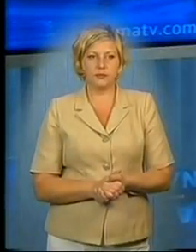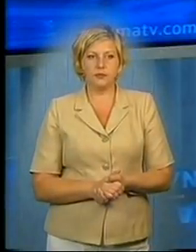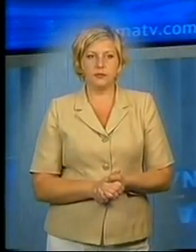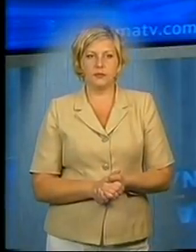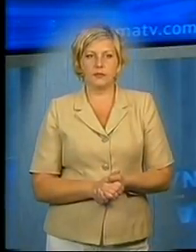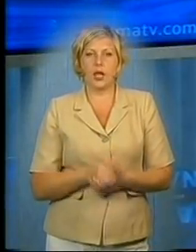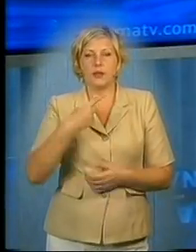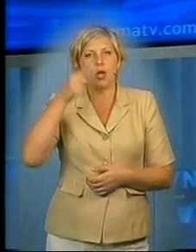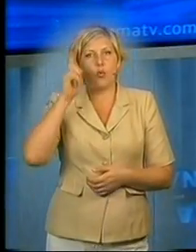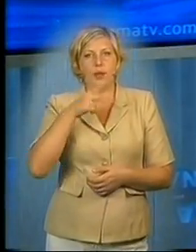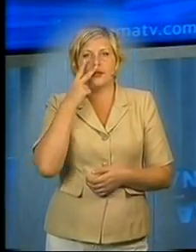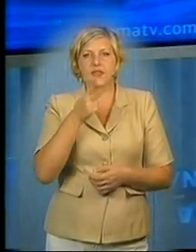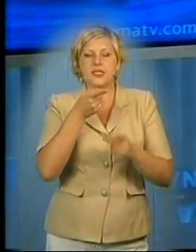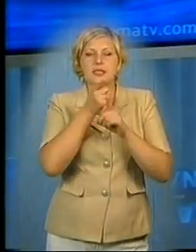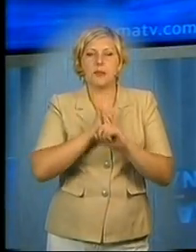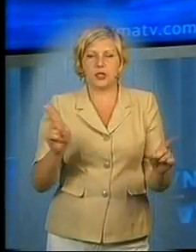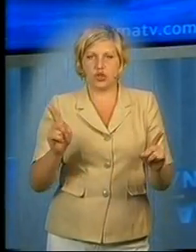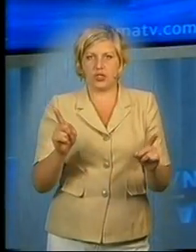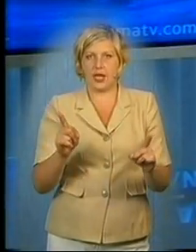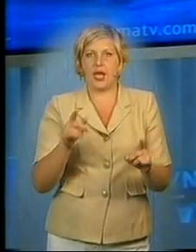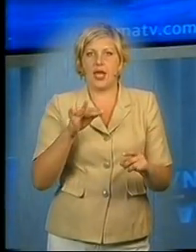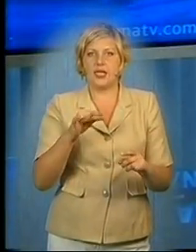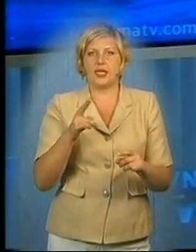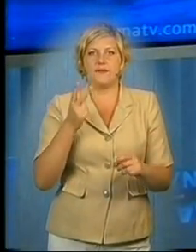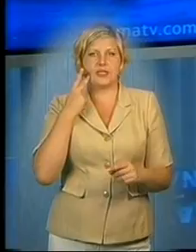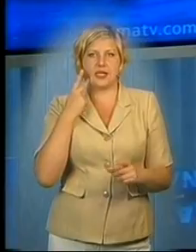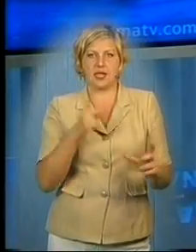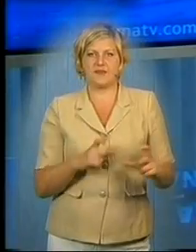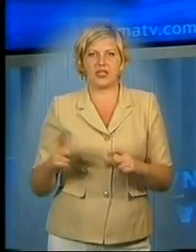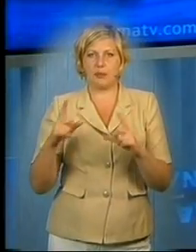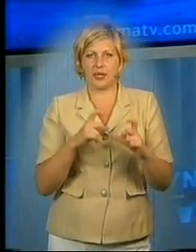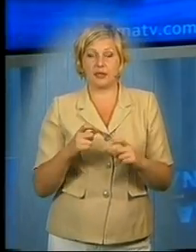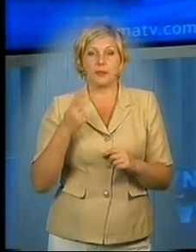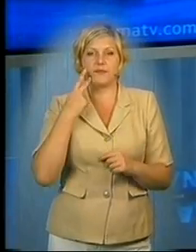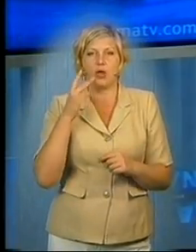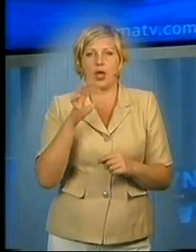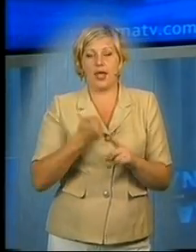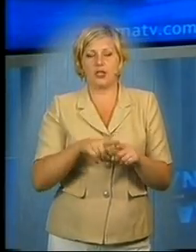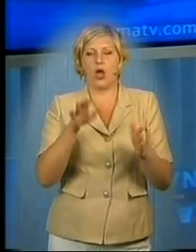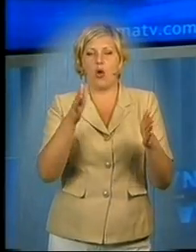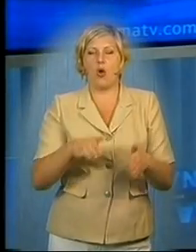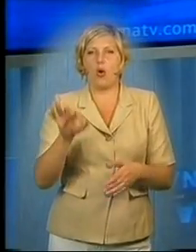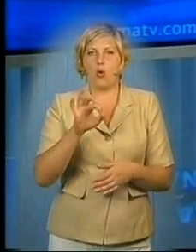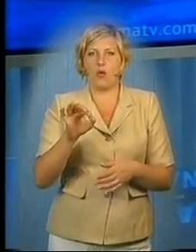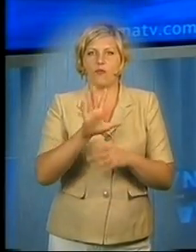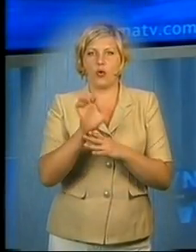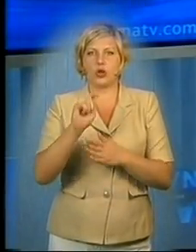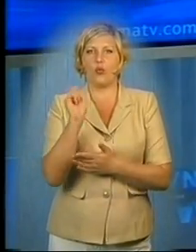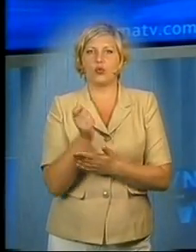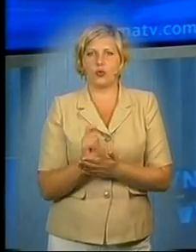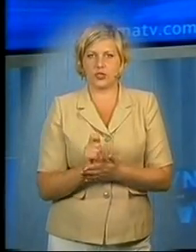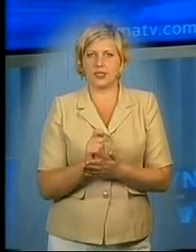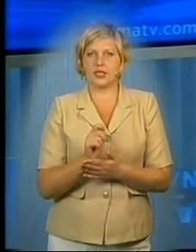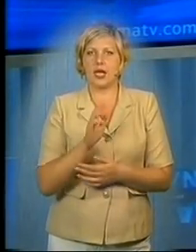Она умеет видеть необычное в обычных вещах и неразлучно с фотоаппаратом. Все это о фотохудожнице Виктории Скорик. Уже несколько лет